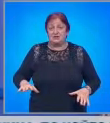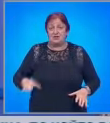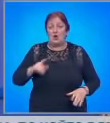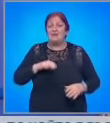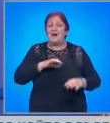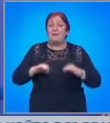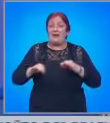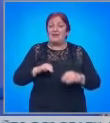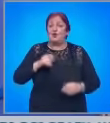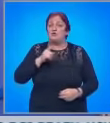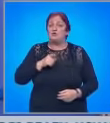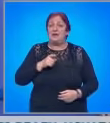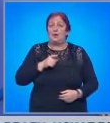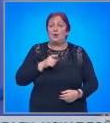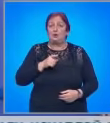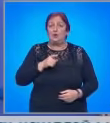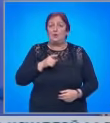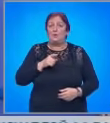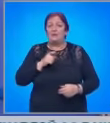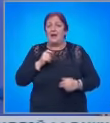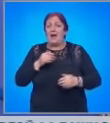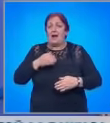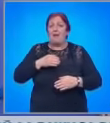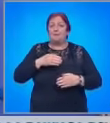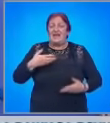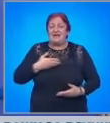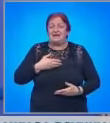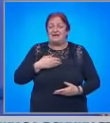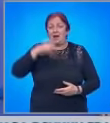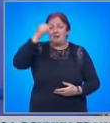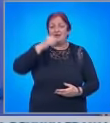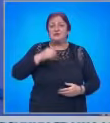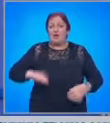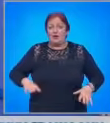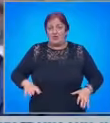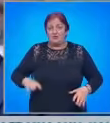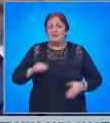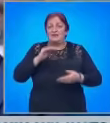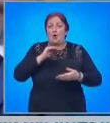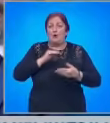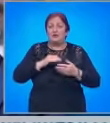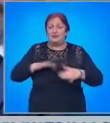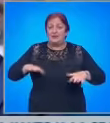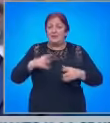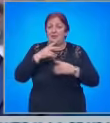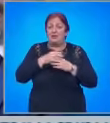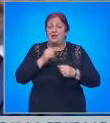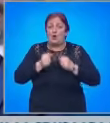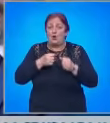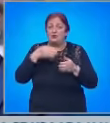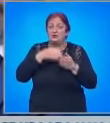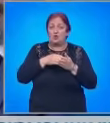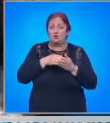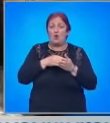за македонците, които аплицират за българско гражданство, да се облегчи ситуацията. Да бъде прекратено гонението